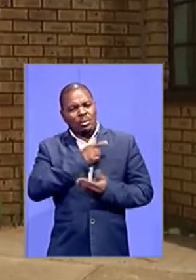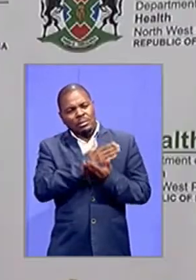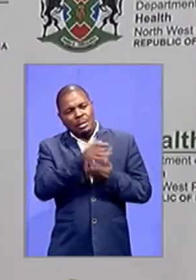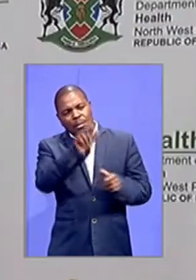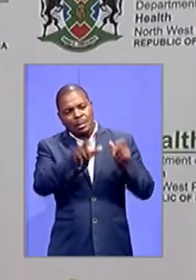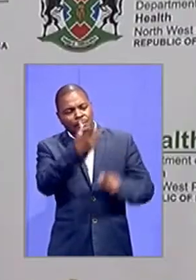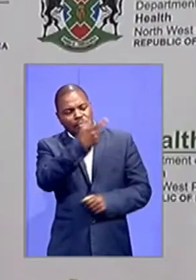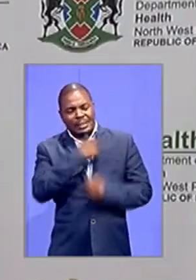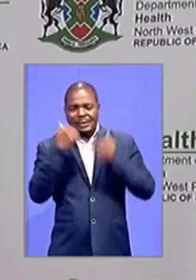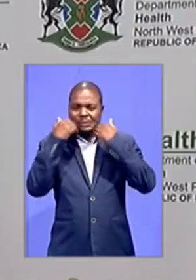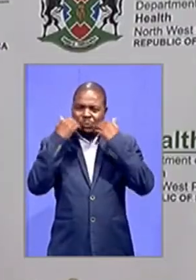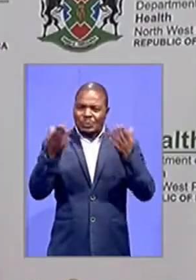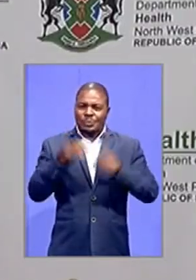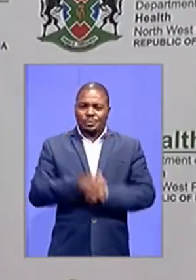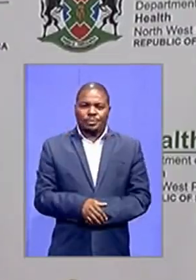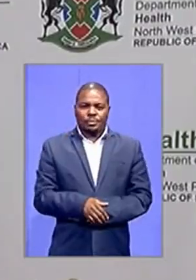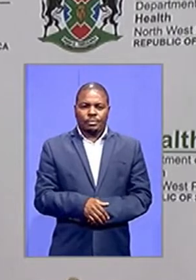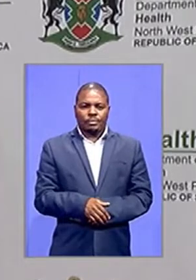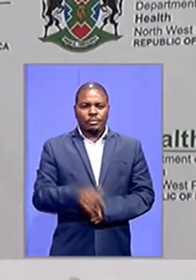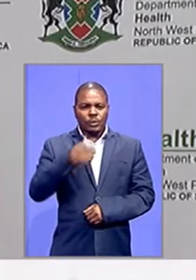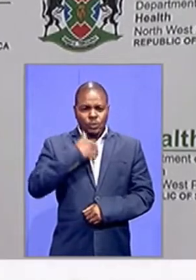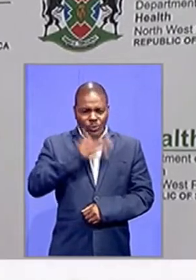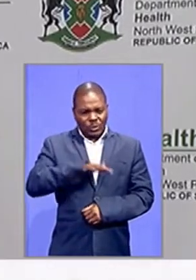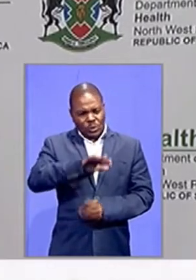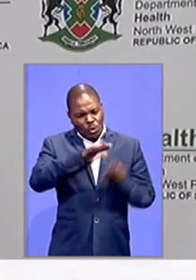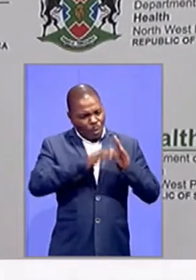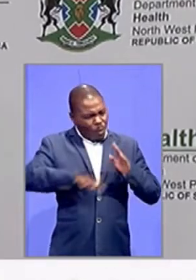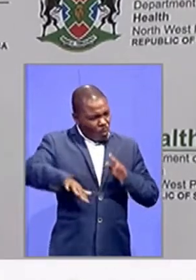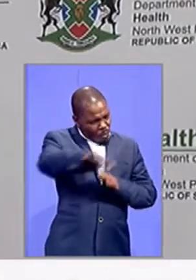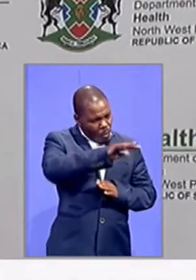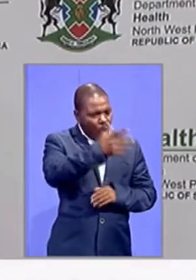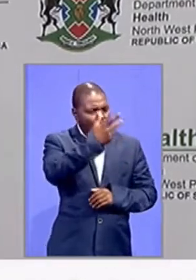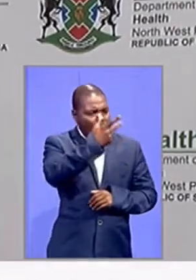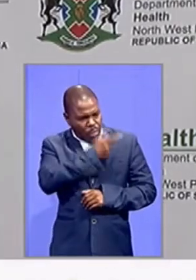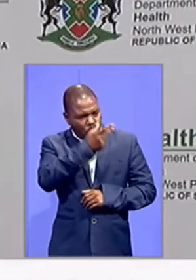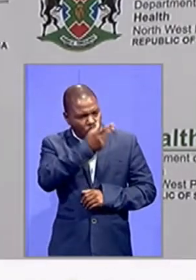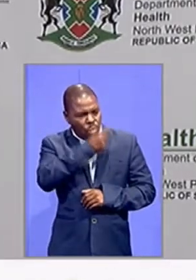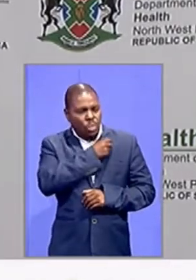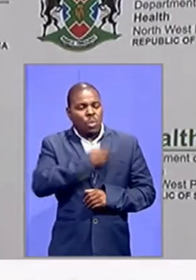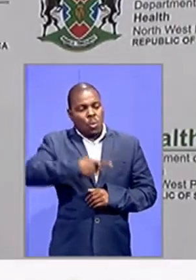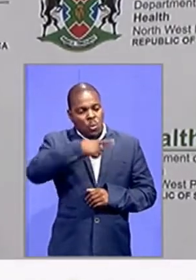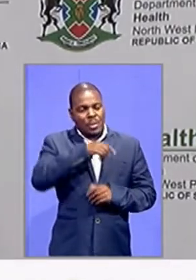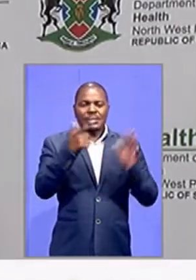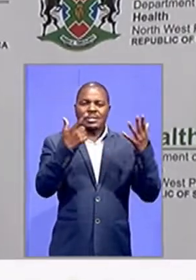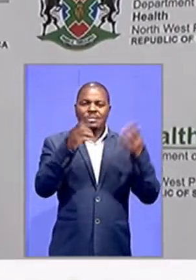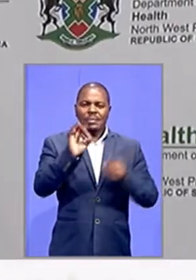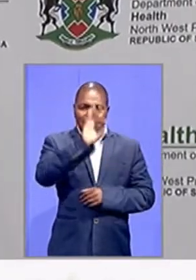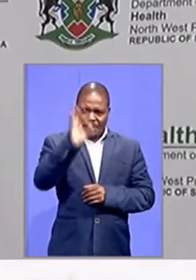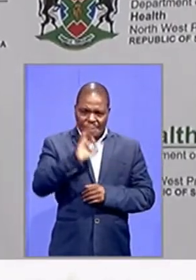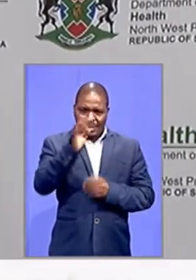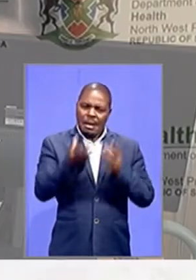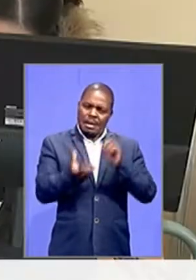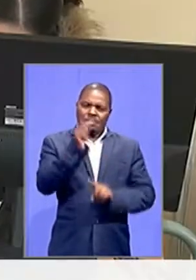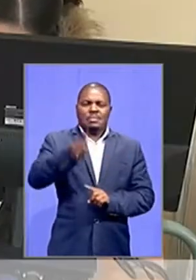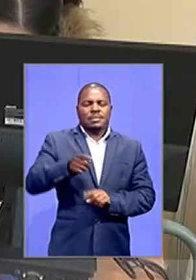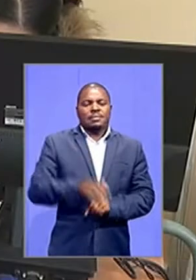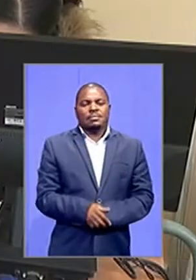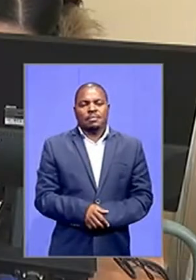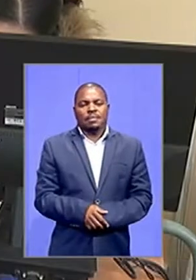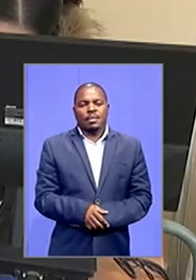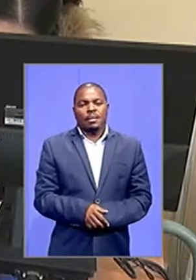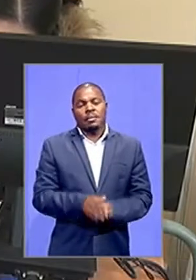enta. Moento o re batla gore baagi botlhe ba mo Tigane ba iponne one re reaches 70% e re ikaeletseng go ifitlhelela. Le